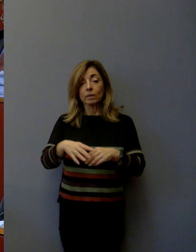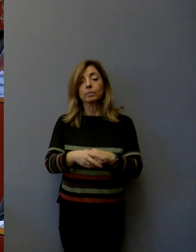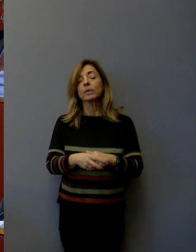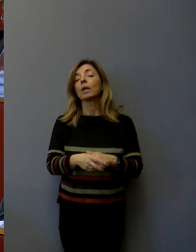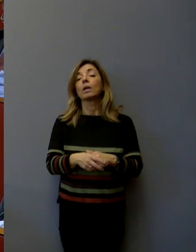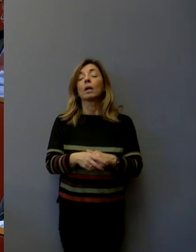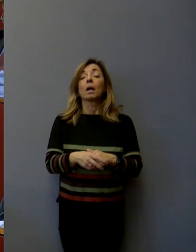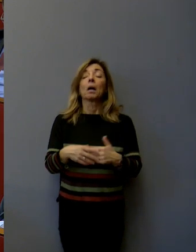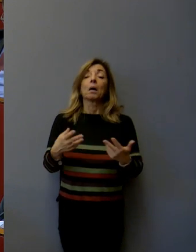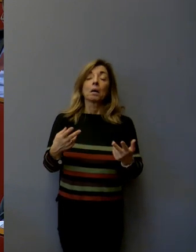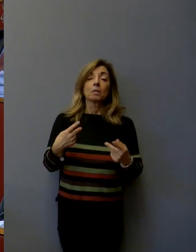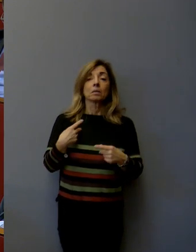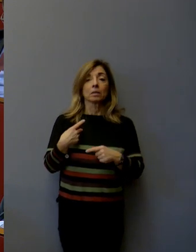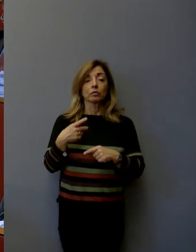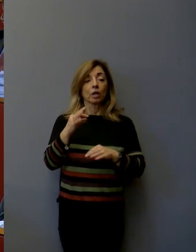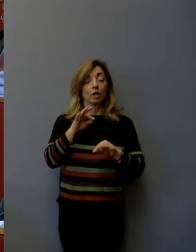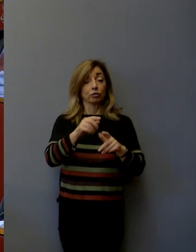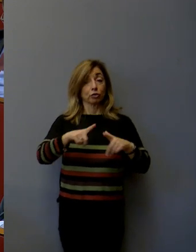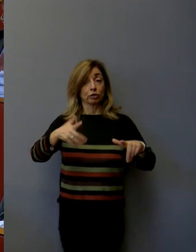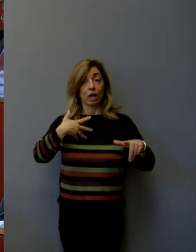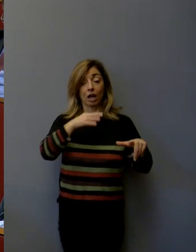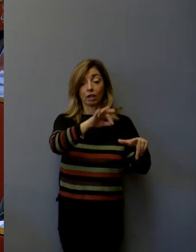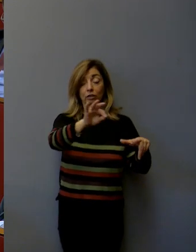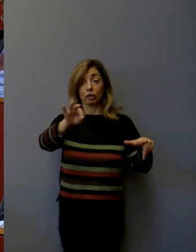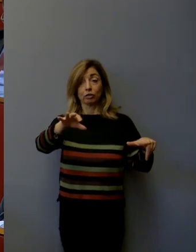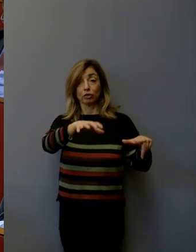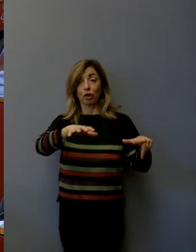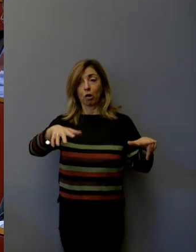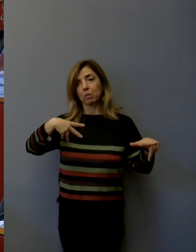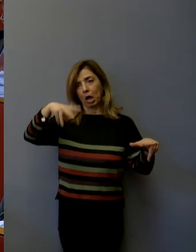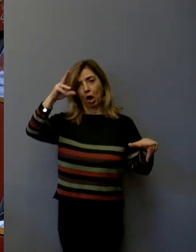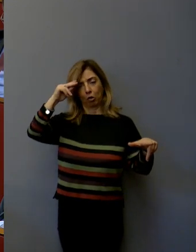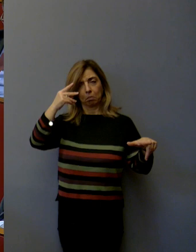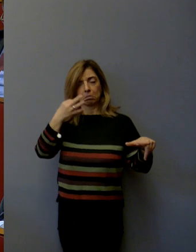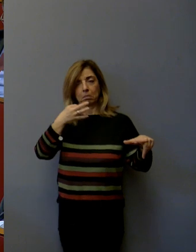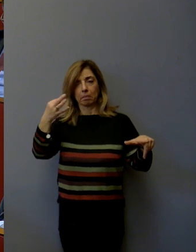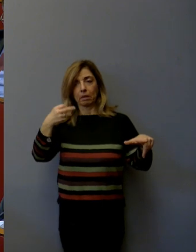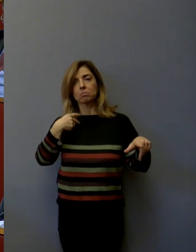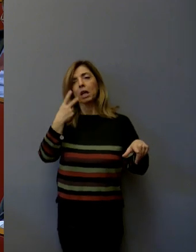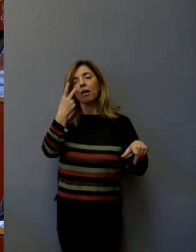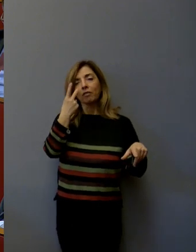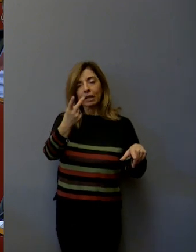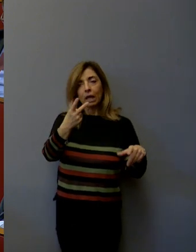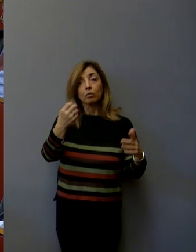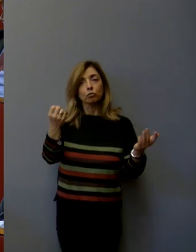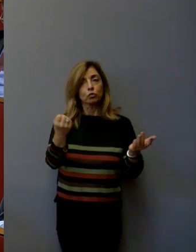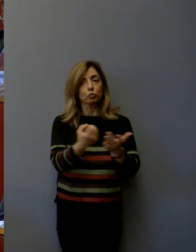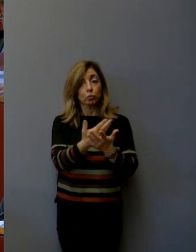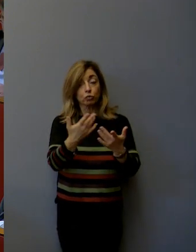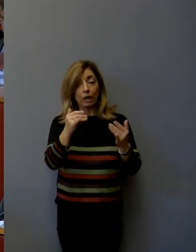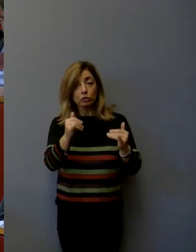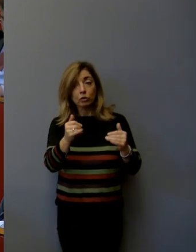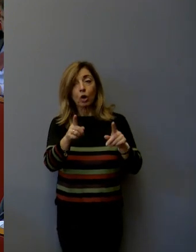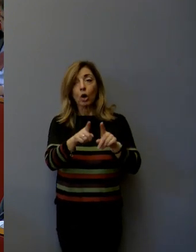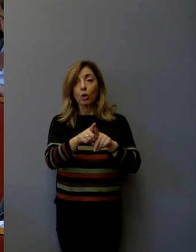conosco molto meglio se questo è avvenuto se questo intento di ricucire le periferie nella città